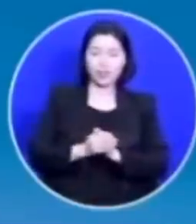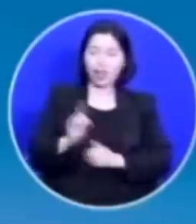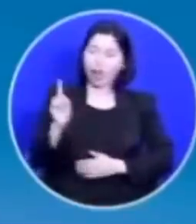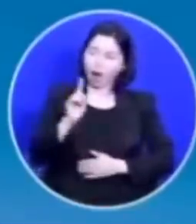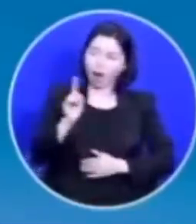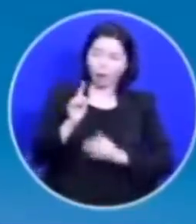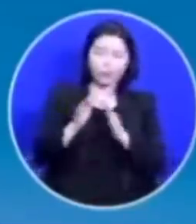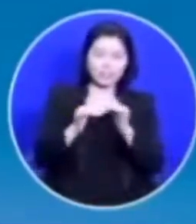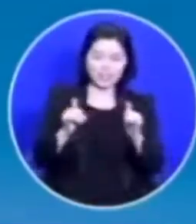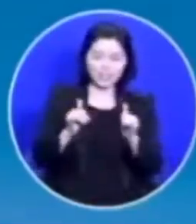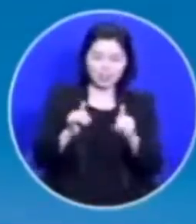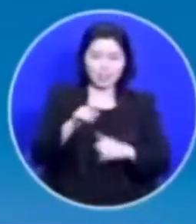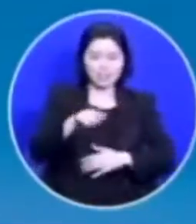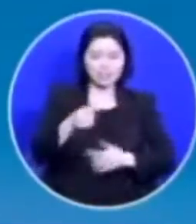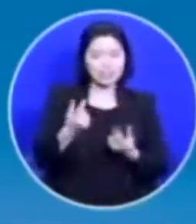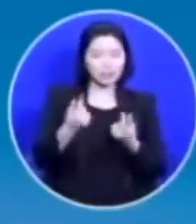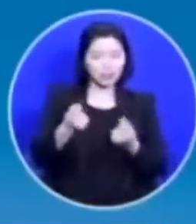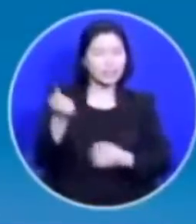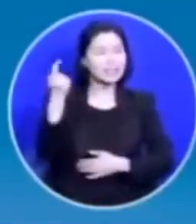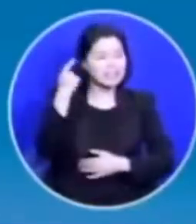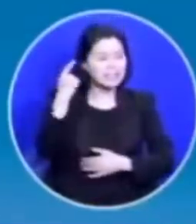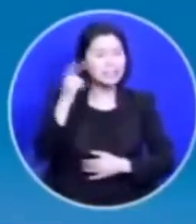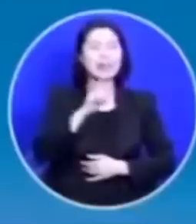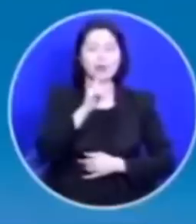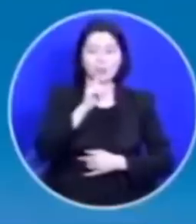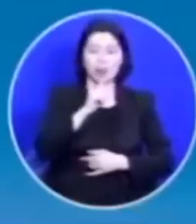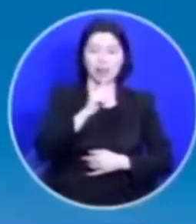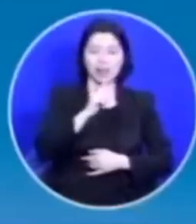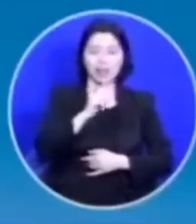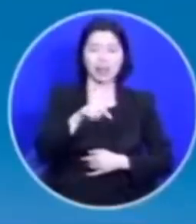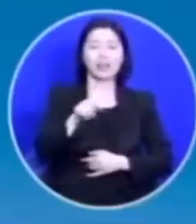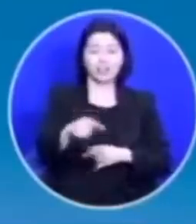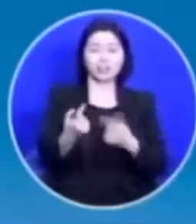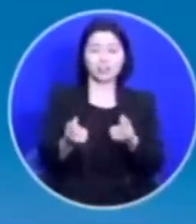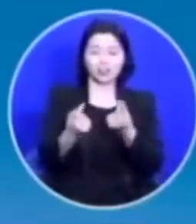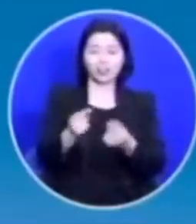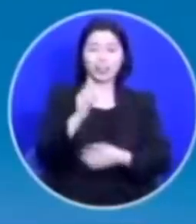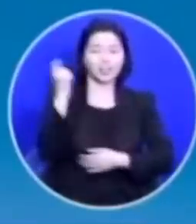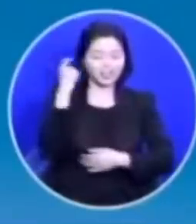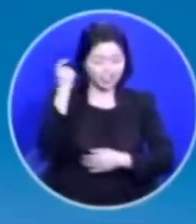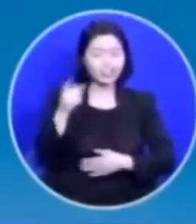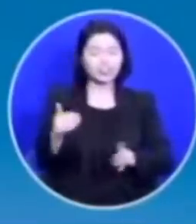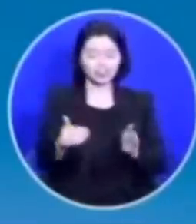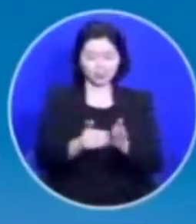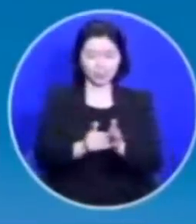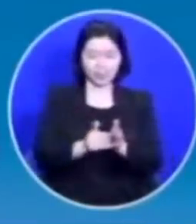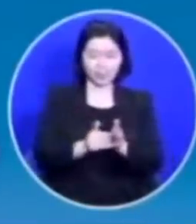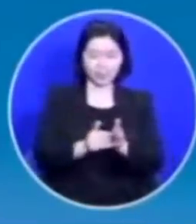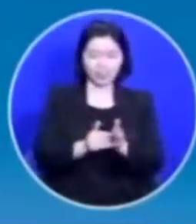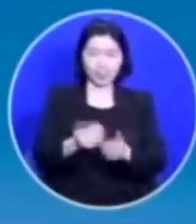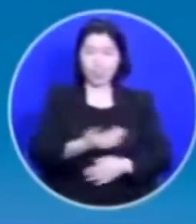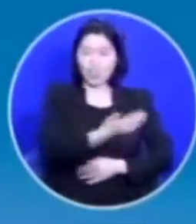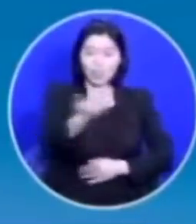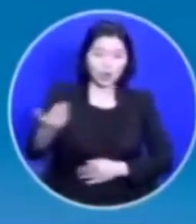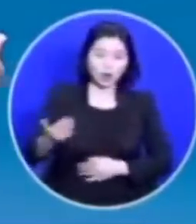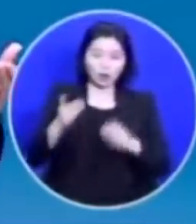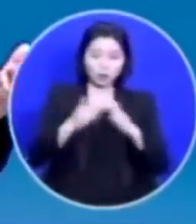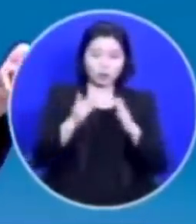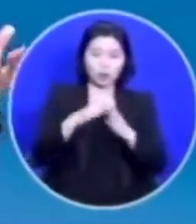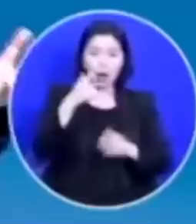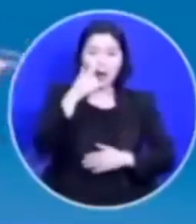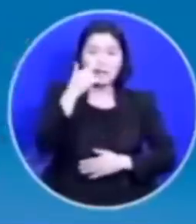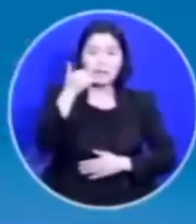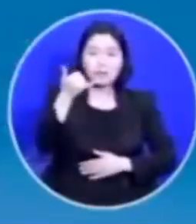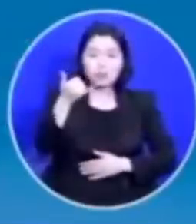어떤 분은 그렇게 들었다고 말씀하시죠 그렇게 들었습니다 여러분 여러분의 집에 부모님이